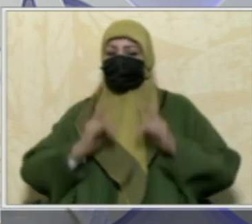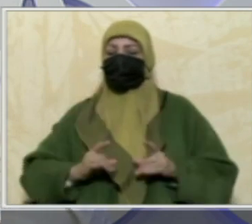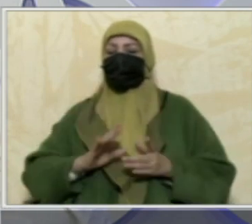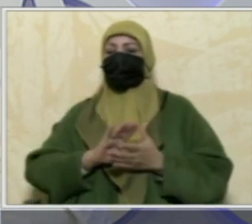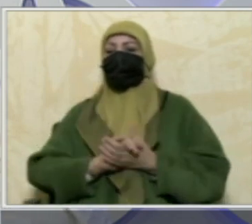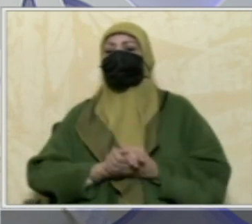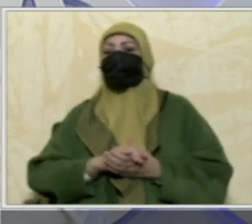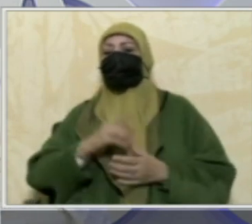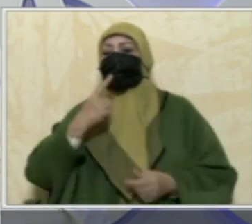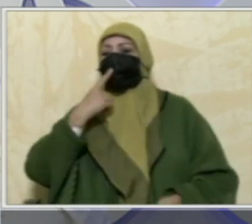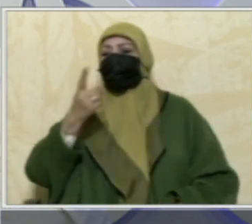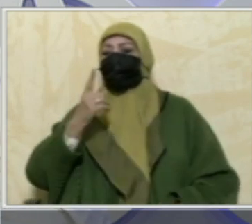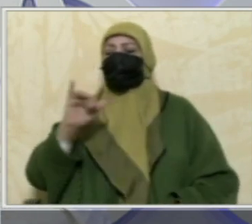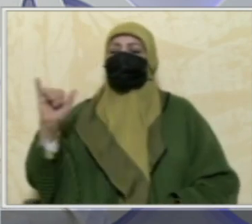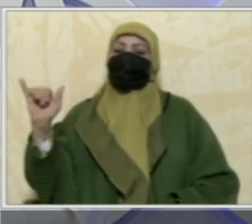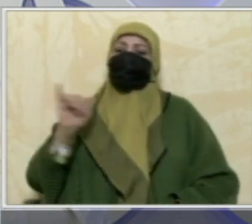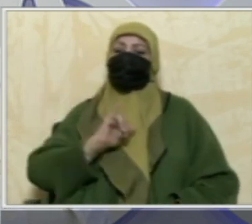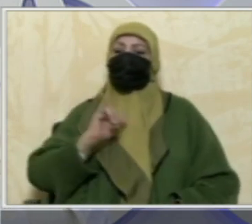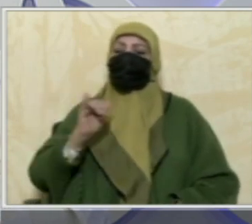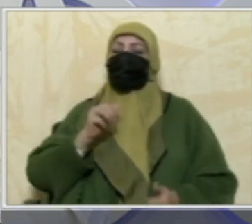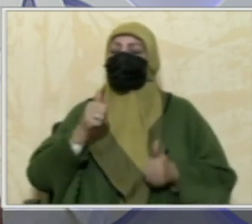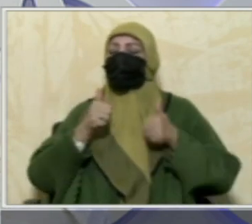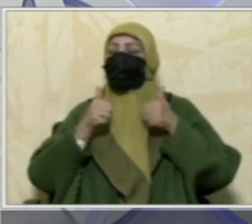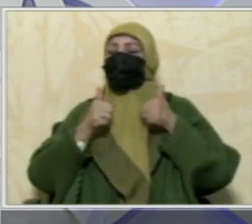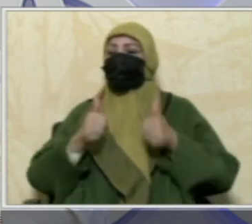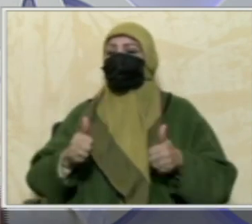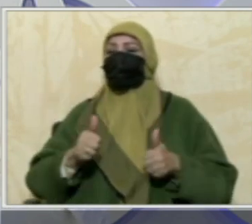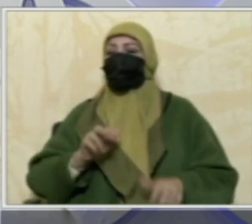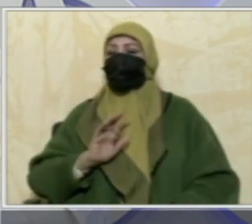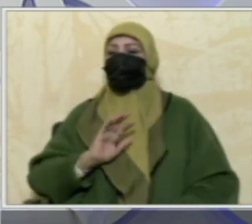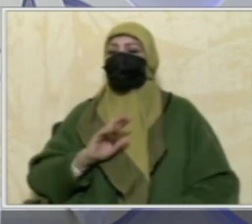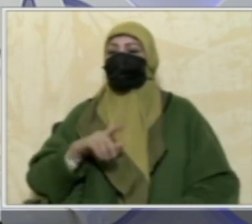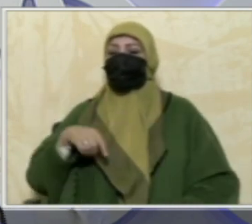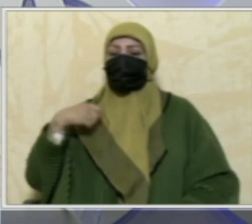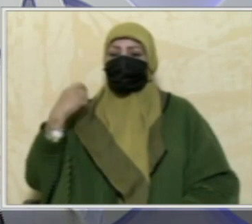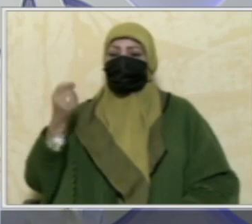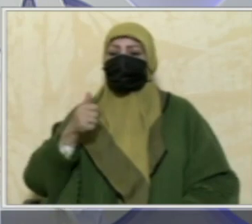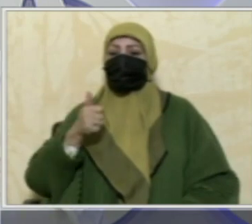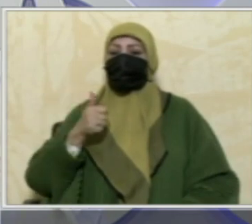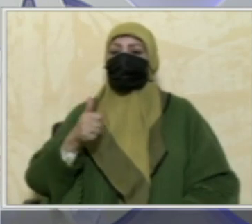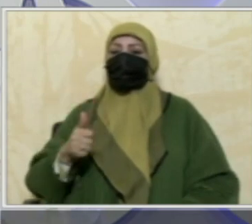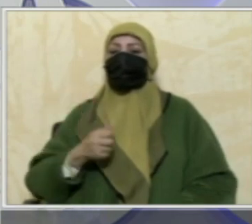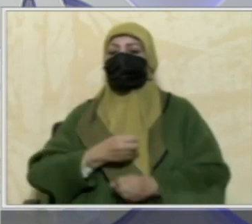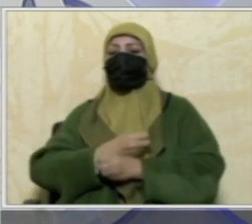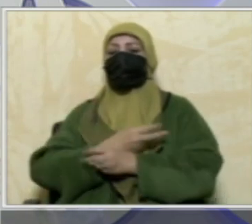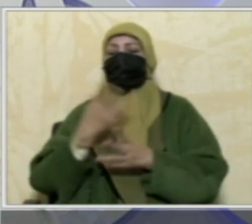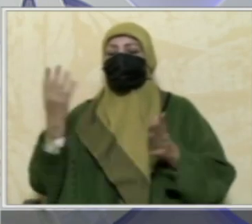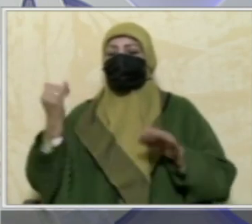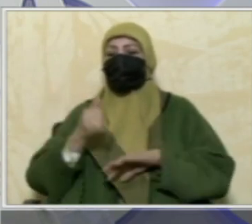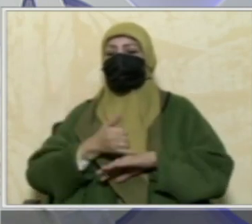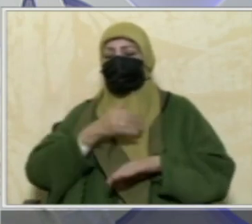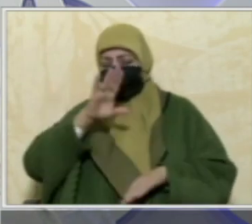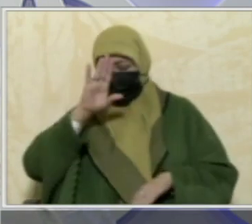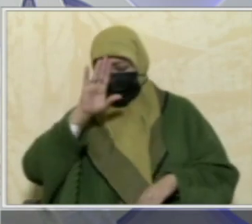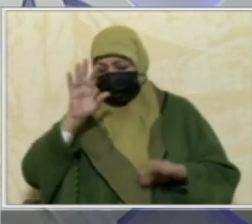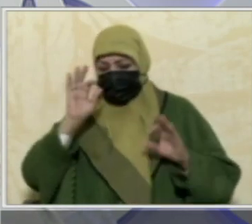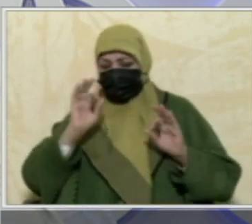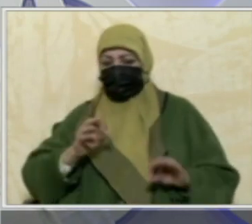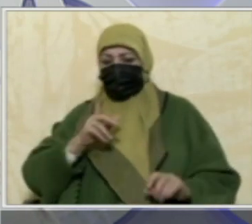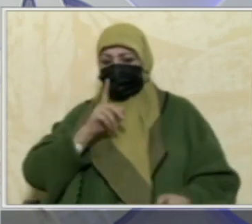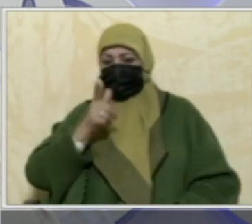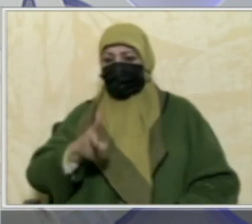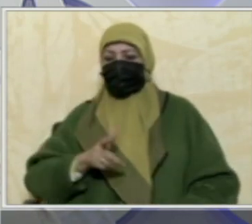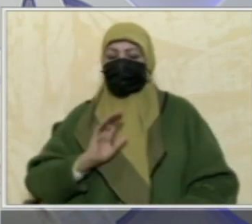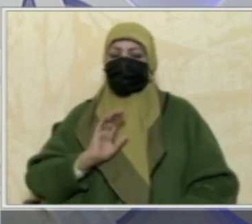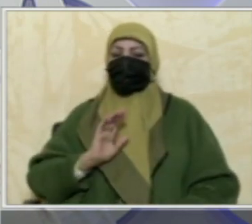الاحسن وهو الموافق لمشهور المذهب ولي يعني لقول بعض اهل العلم لكن واحد يقول اني والله